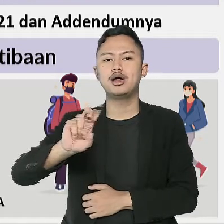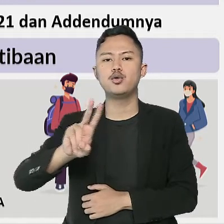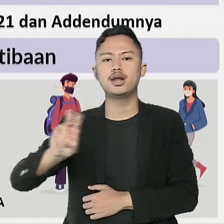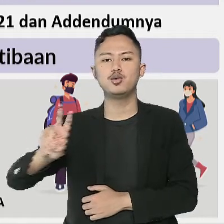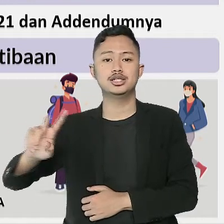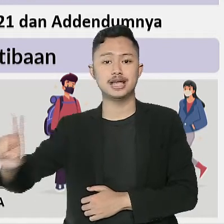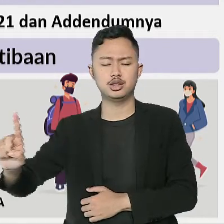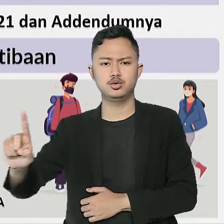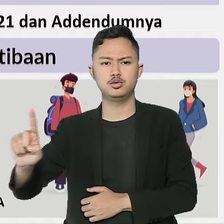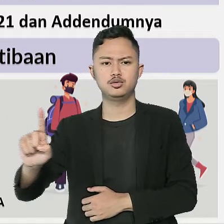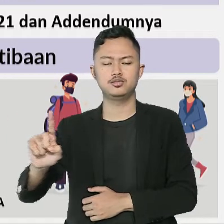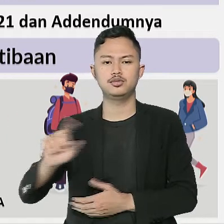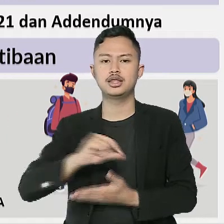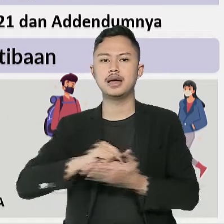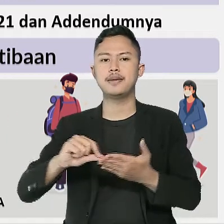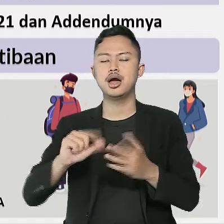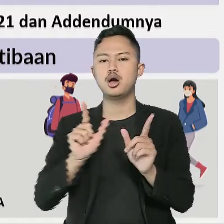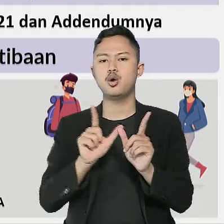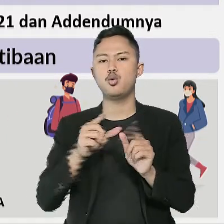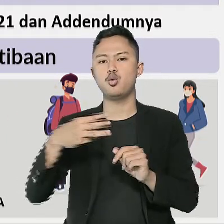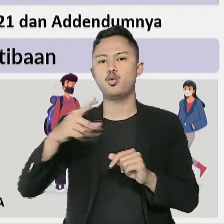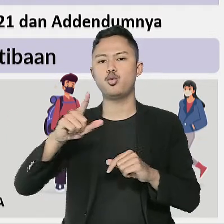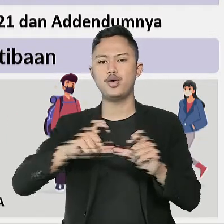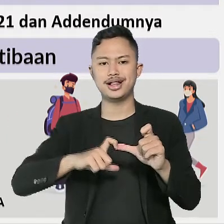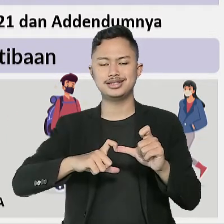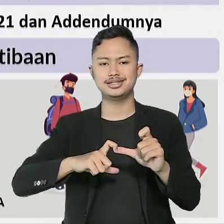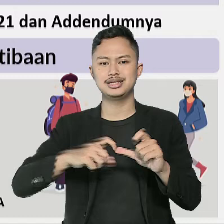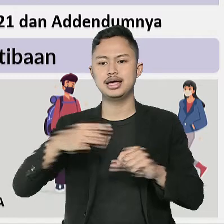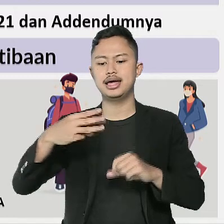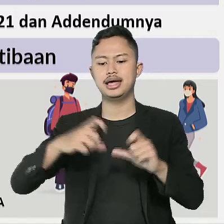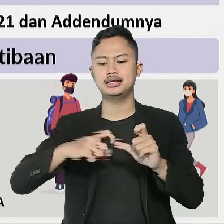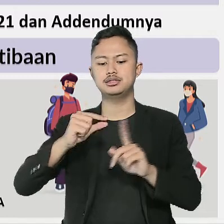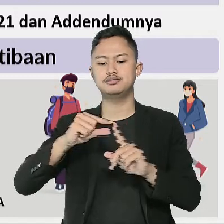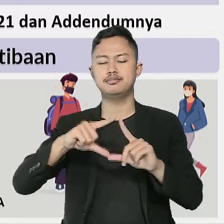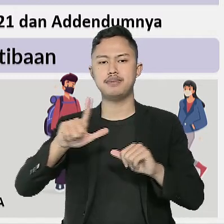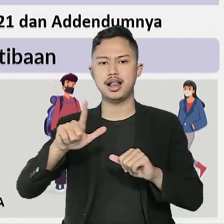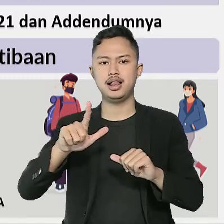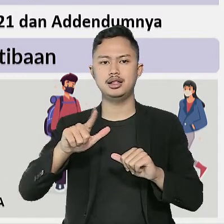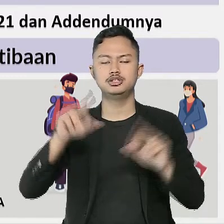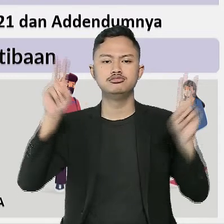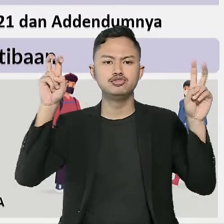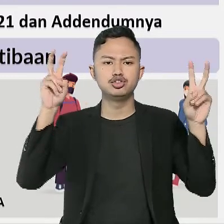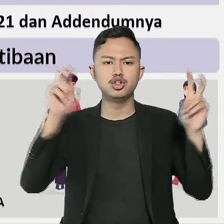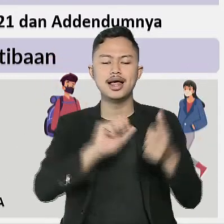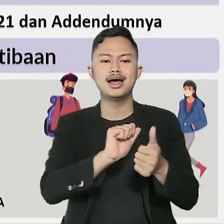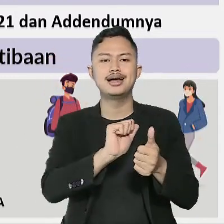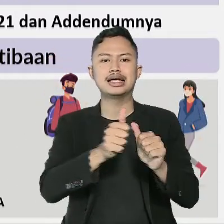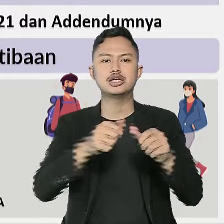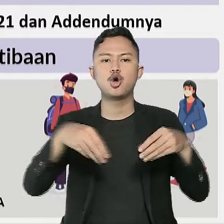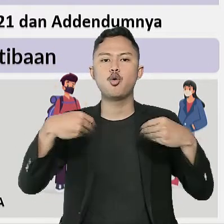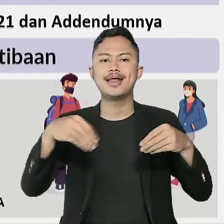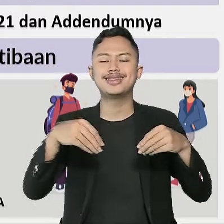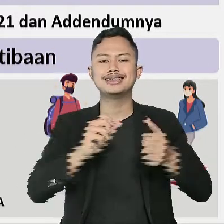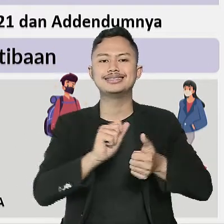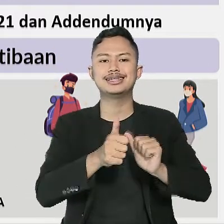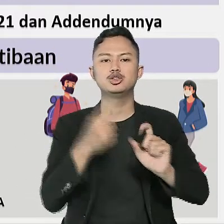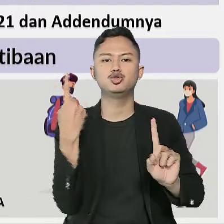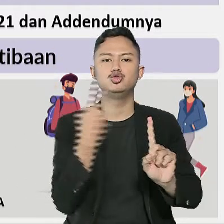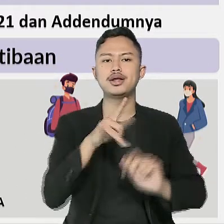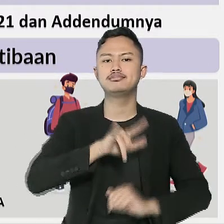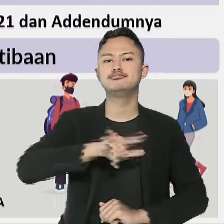2021 oleh Wells et al. Dengan judul Quarantine and Testing Strategies for Safe Pandemic